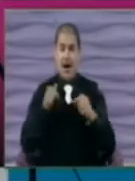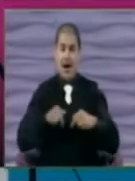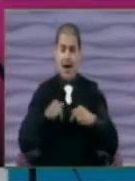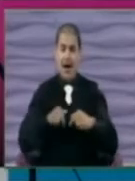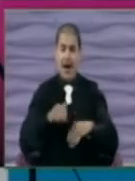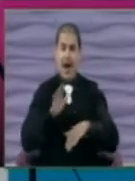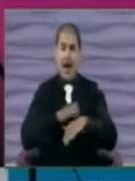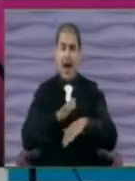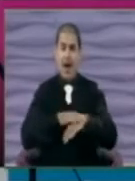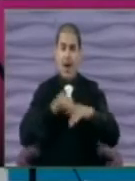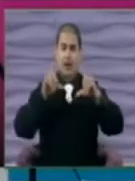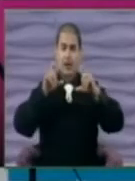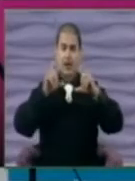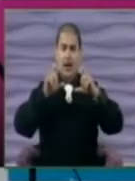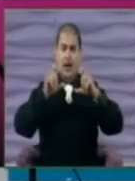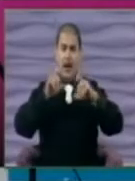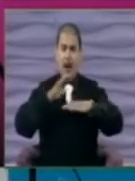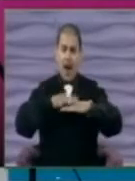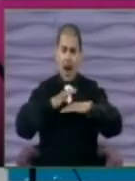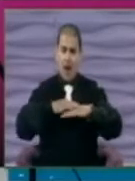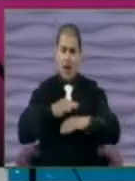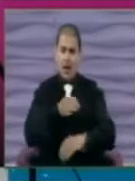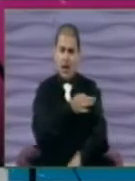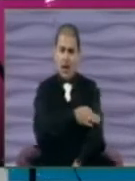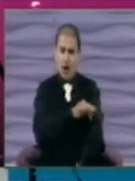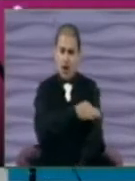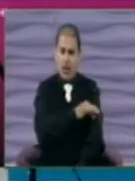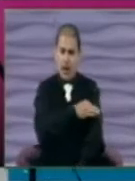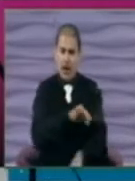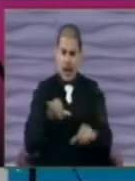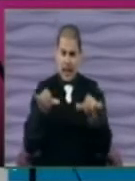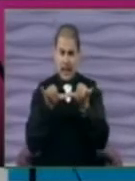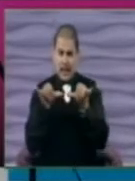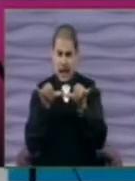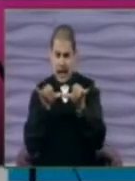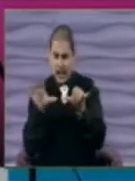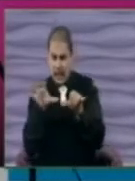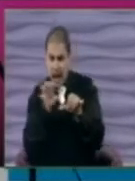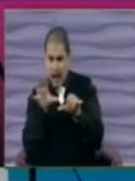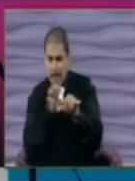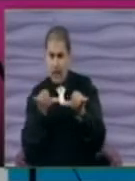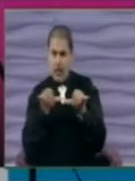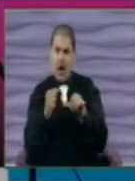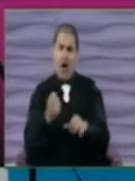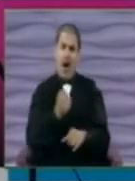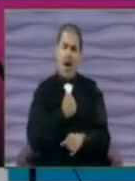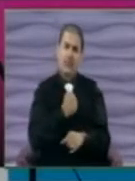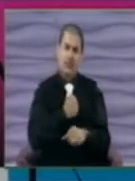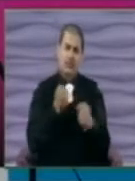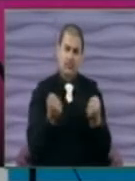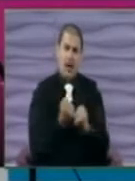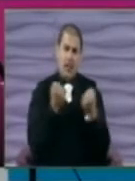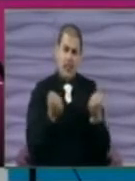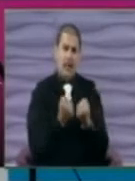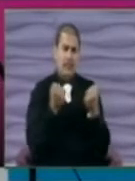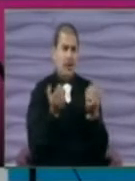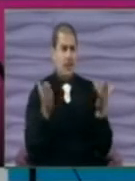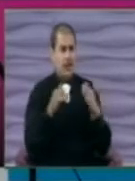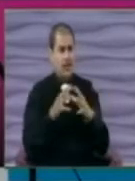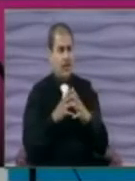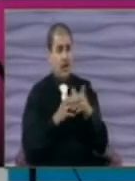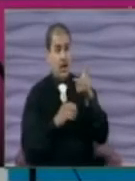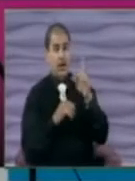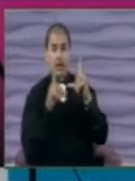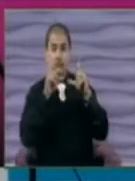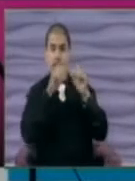بتعلمها لحالي عن طريق جوجل. يعني بتبحث عن الانترنت بالانترنت بتتعلمها فيها. عن تجربه خاصه. هاي في صوره اخرى كمان هاي هون، هاي بترا. هاي